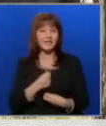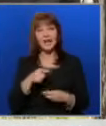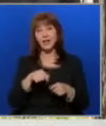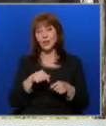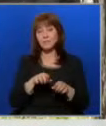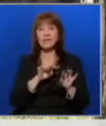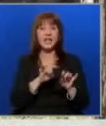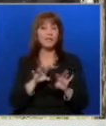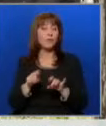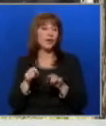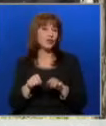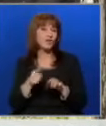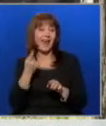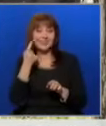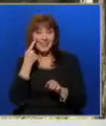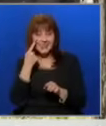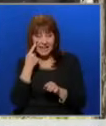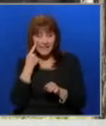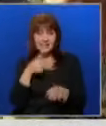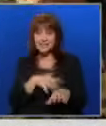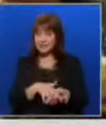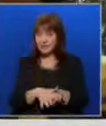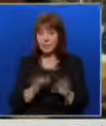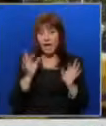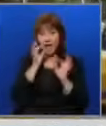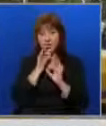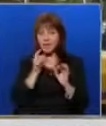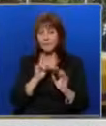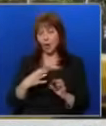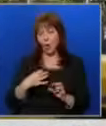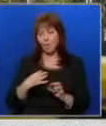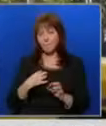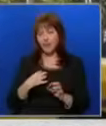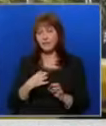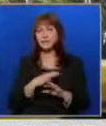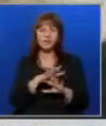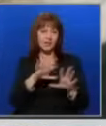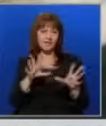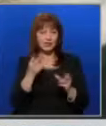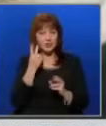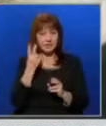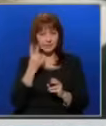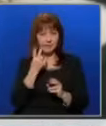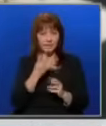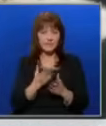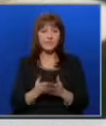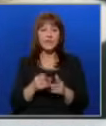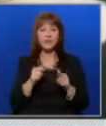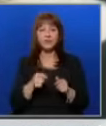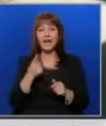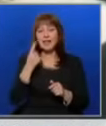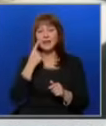път информацията, че това е тестване на системата и няма никаква опасност, е стигнала до всички. Тестваме се, това е